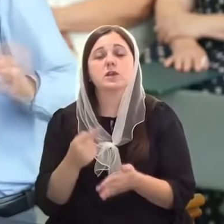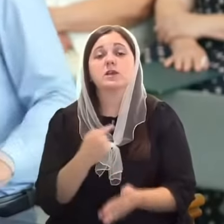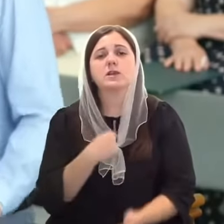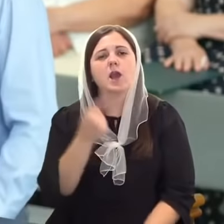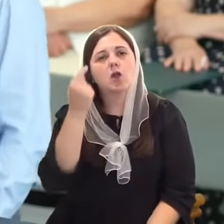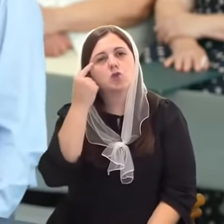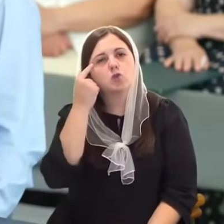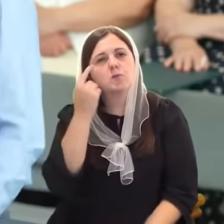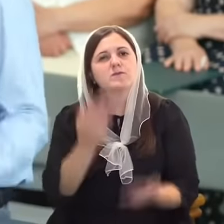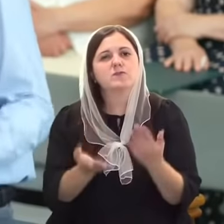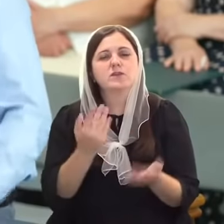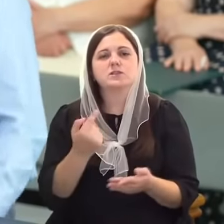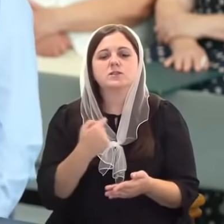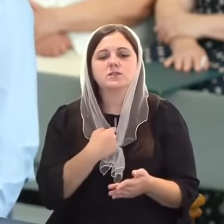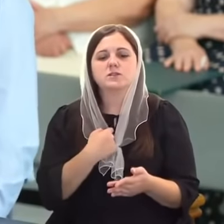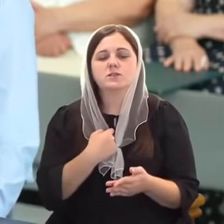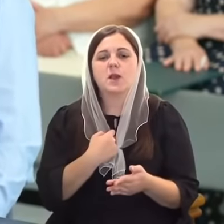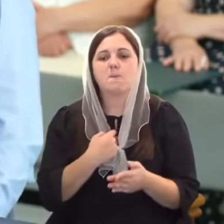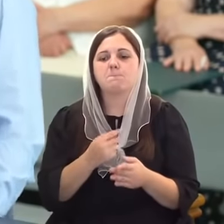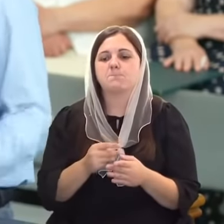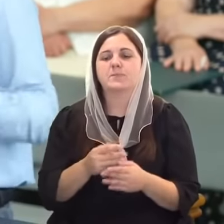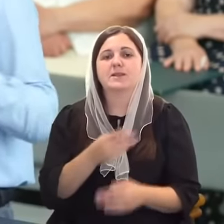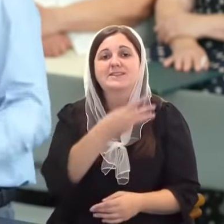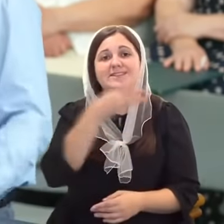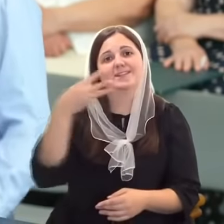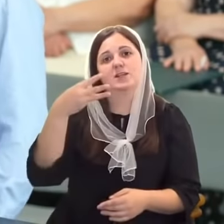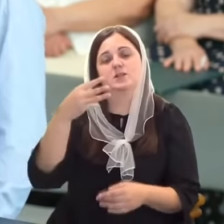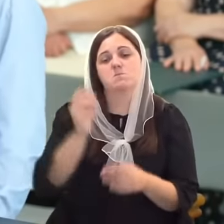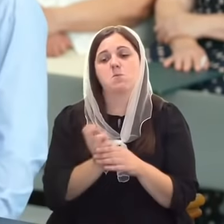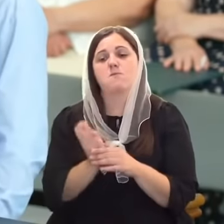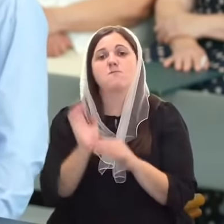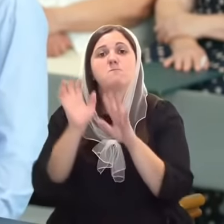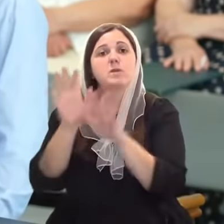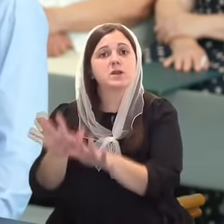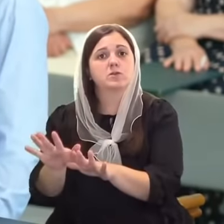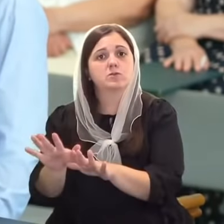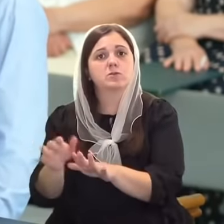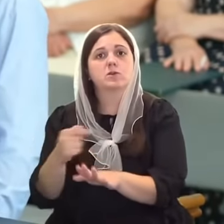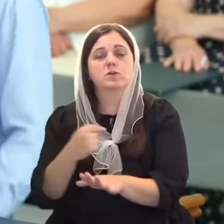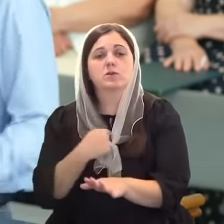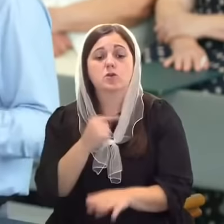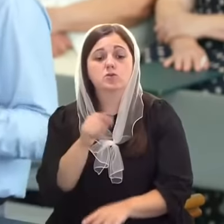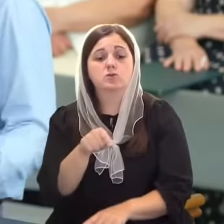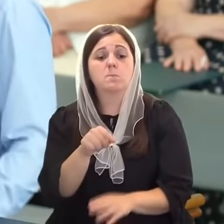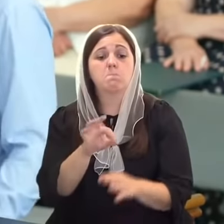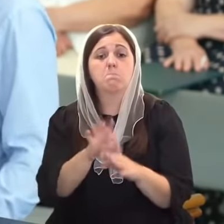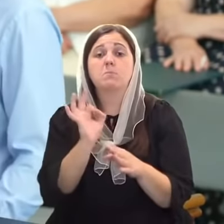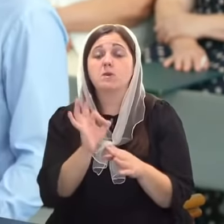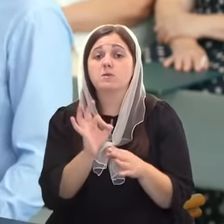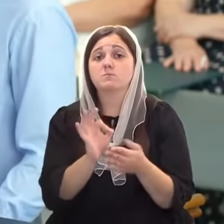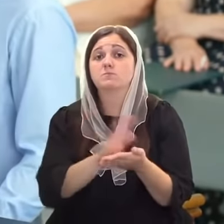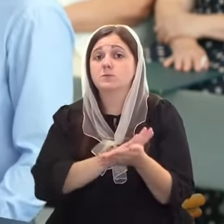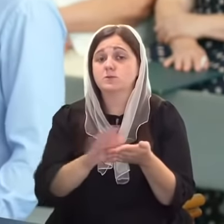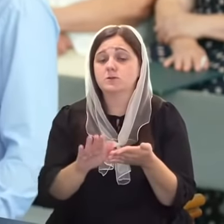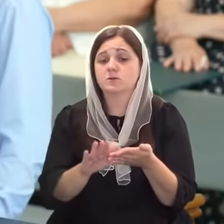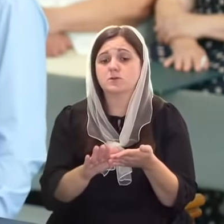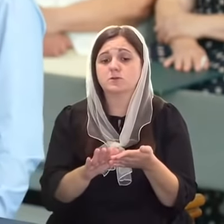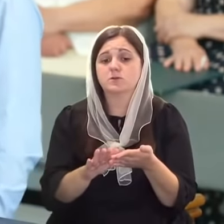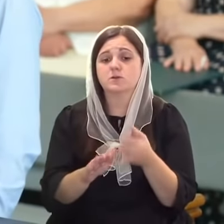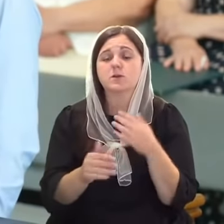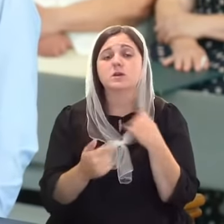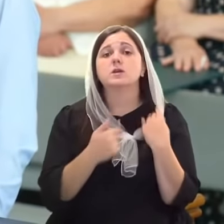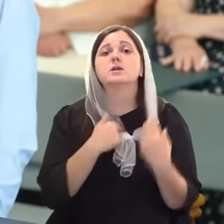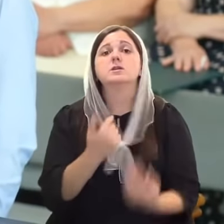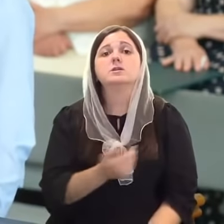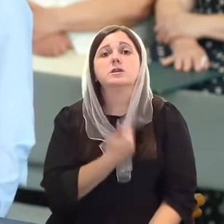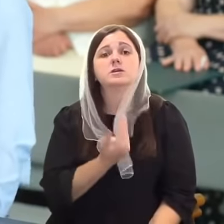я спрыгну с третьего этажа, я выключу эту боль. Покончив самоубийством свою жизнь,